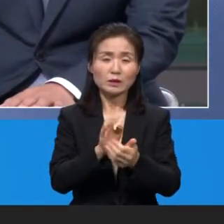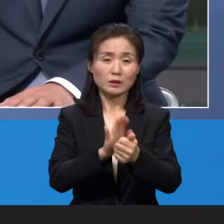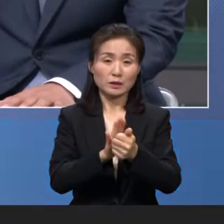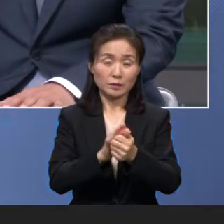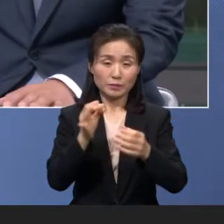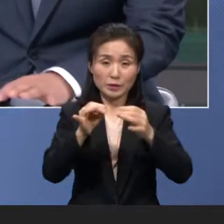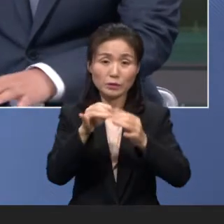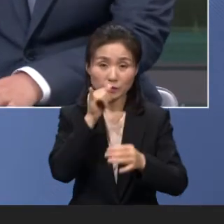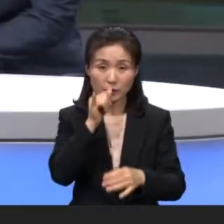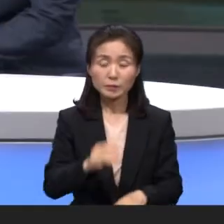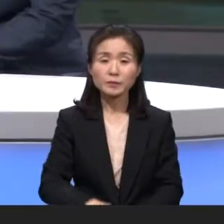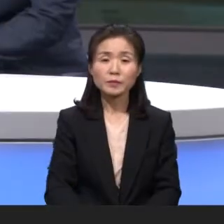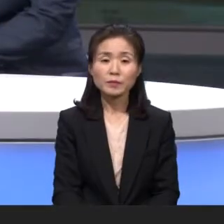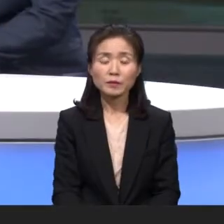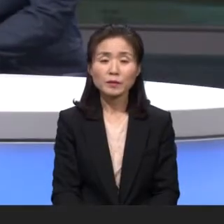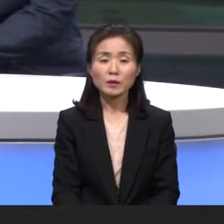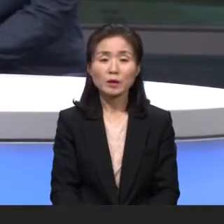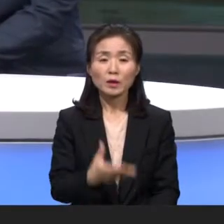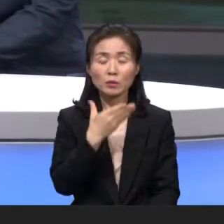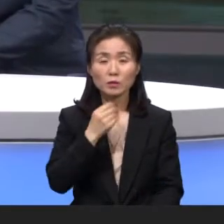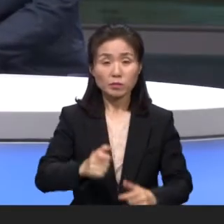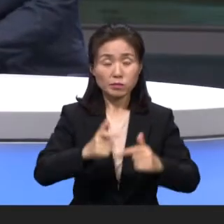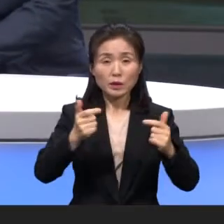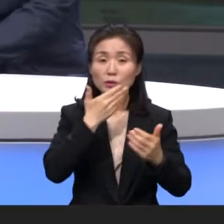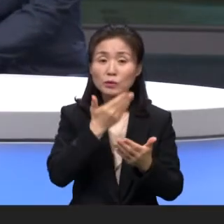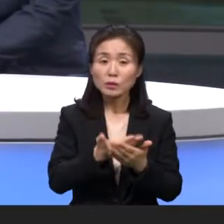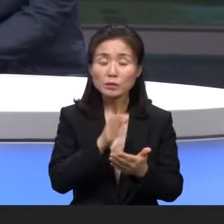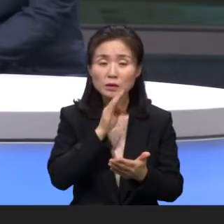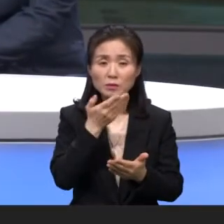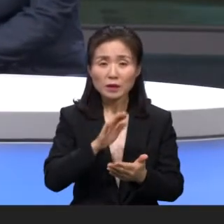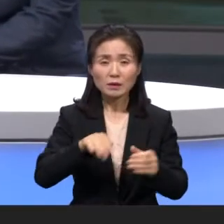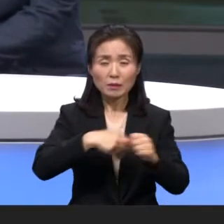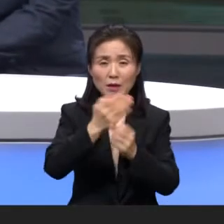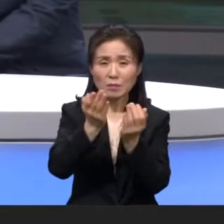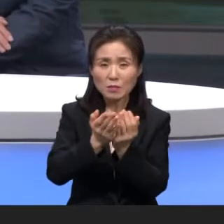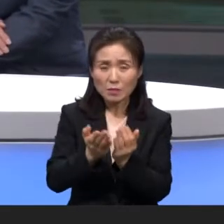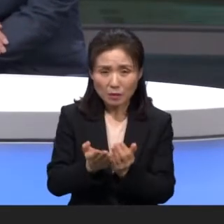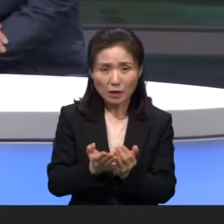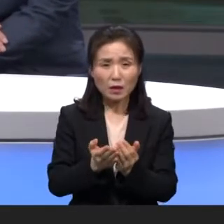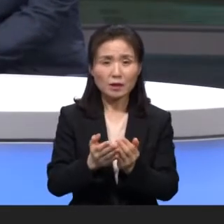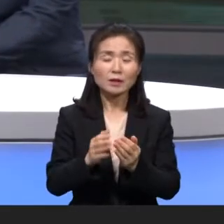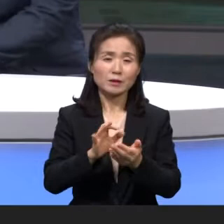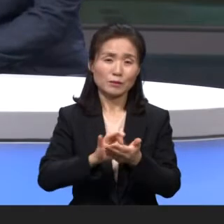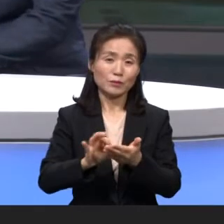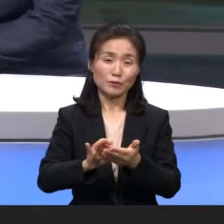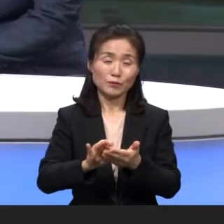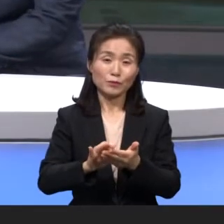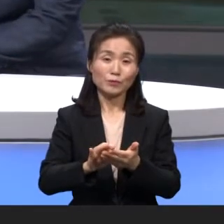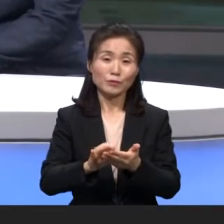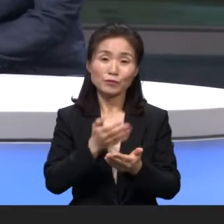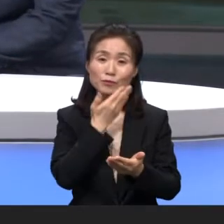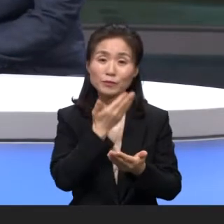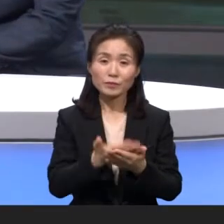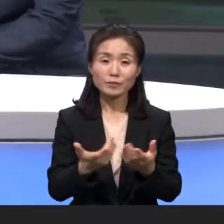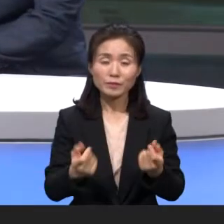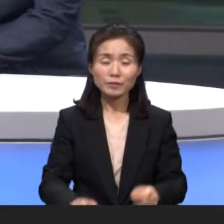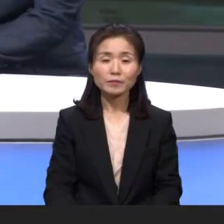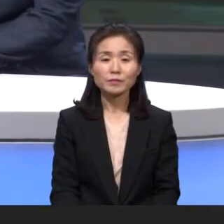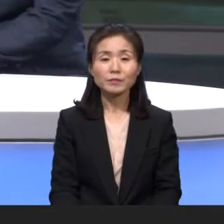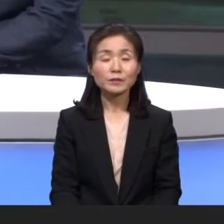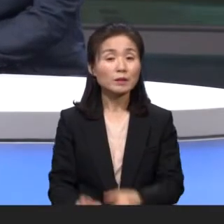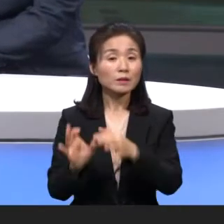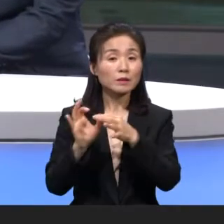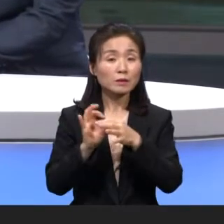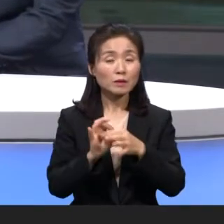씁니다 자 복지는 확대도 중요하지만 적재적소에 지 자세하게 이루어지는 게 중요할 것 같습니다 자 요즘 계속해서